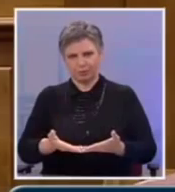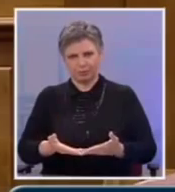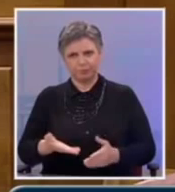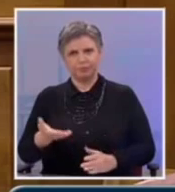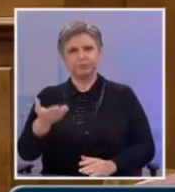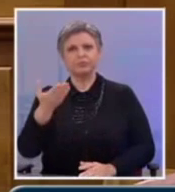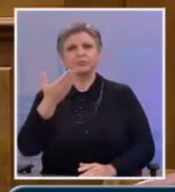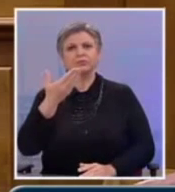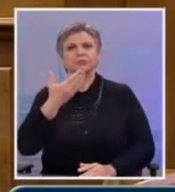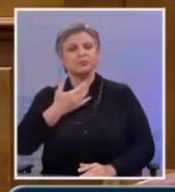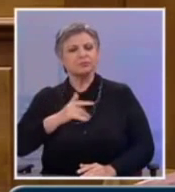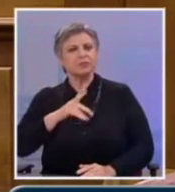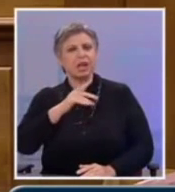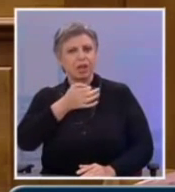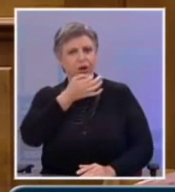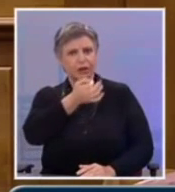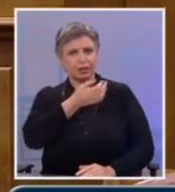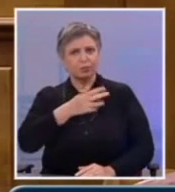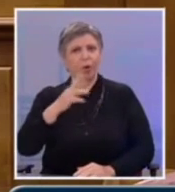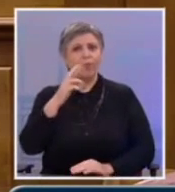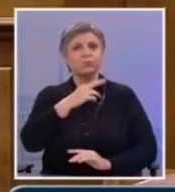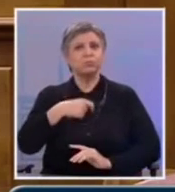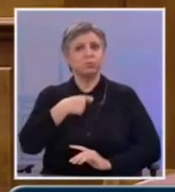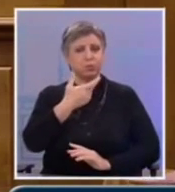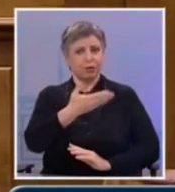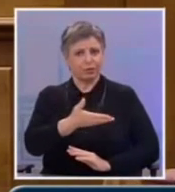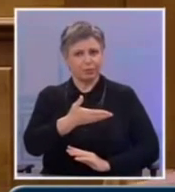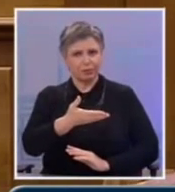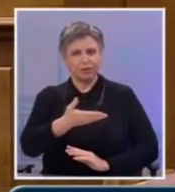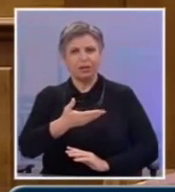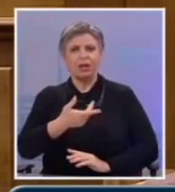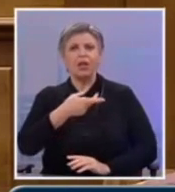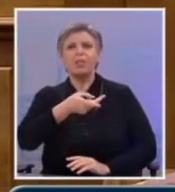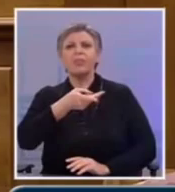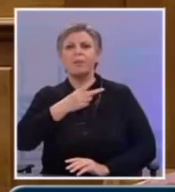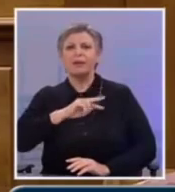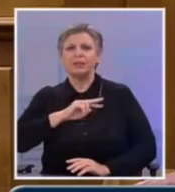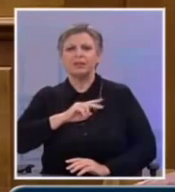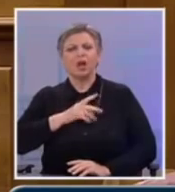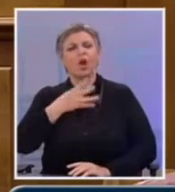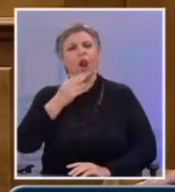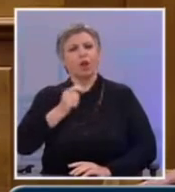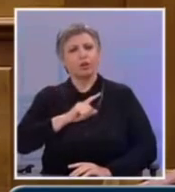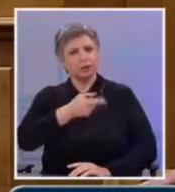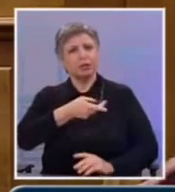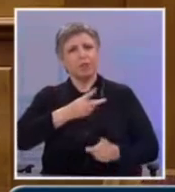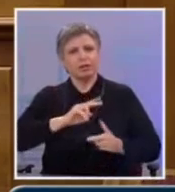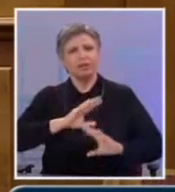απαντάτε σε όλα εκτός απ τα κρίσιμα ερωτήματα, εγώ θέλω να σας ρωτήσω σήμερα να απαντήσετε στην ομιλία σας.